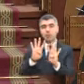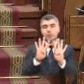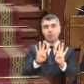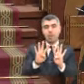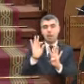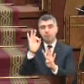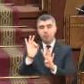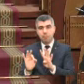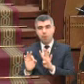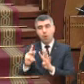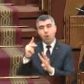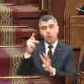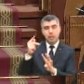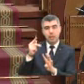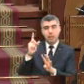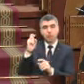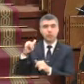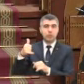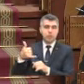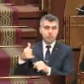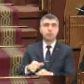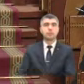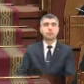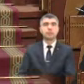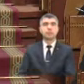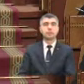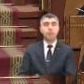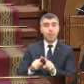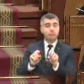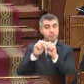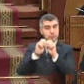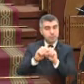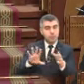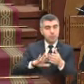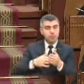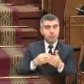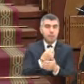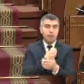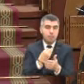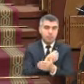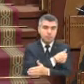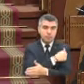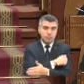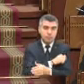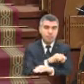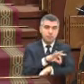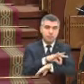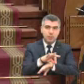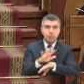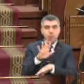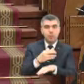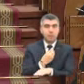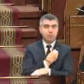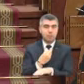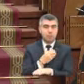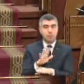بين محوري القنيطرة والجديدة، فبالتالي إعادة انتشار الموارد البشرية ديال هذا القطاع هذا